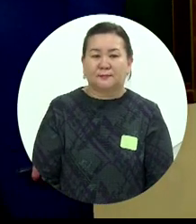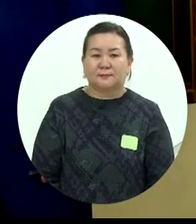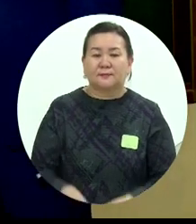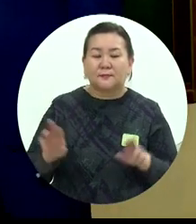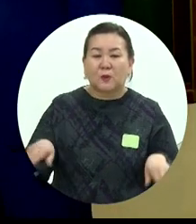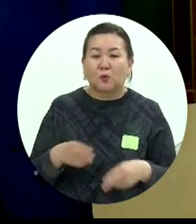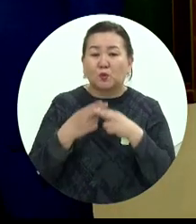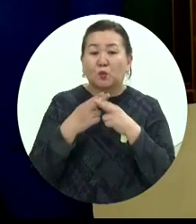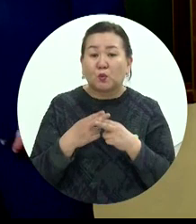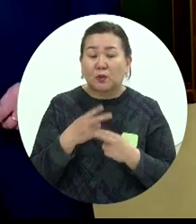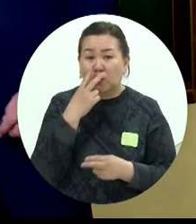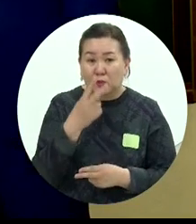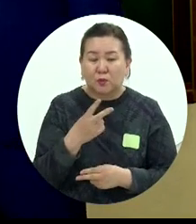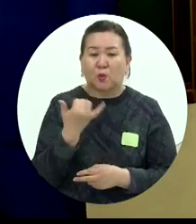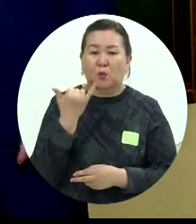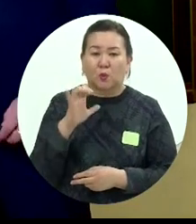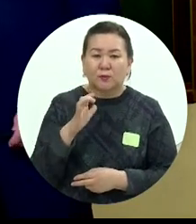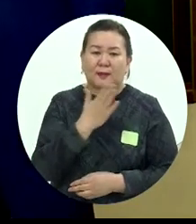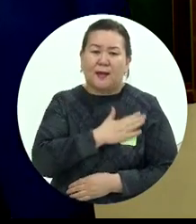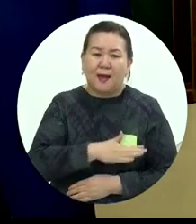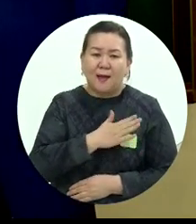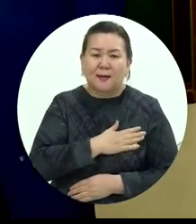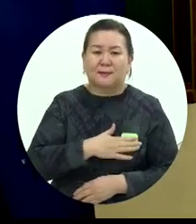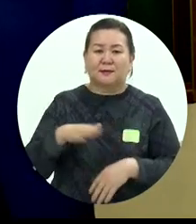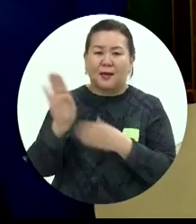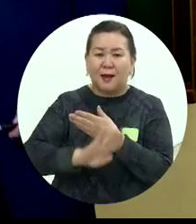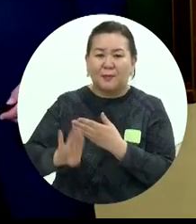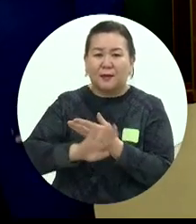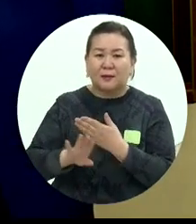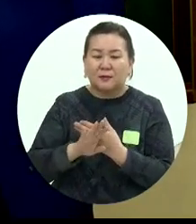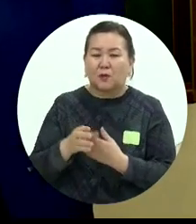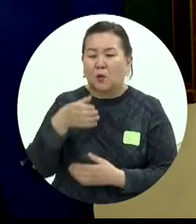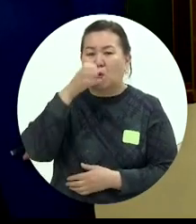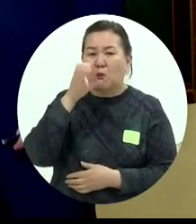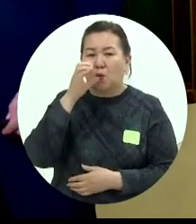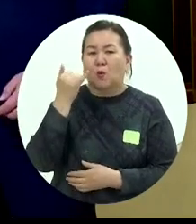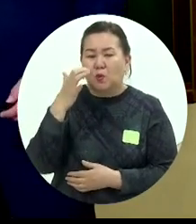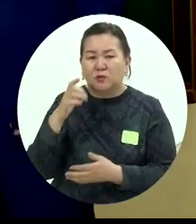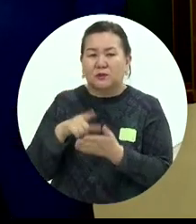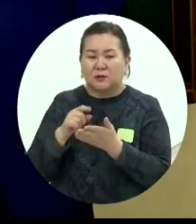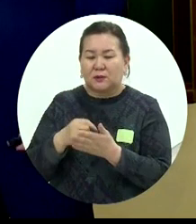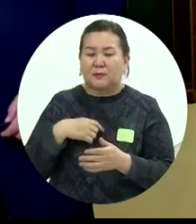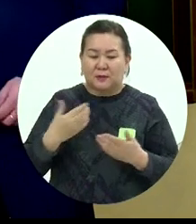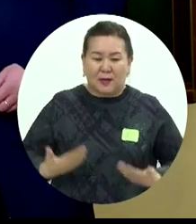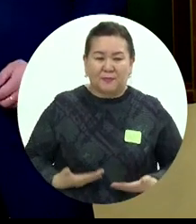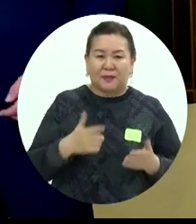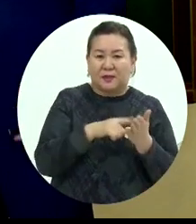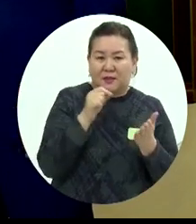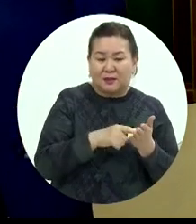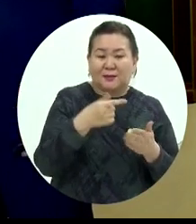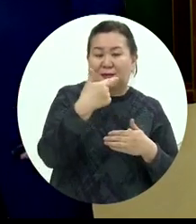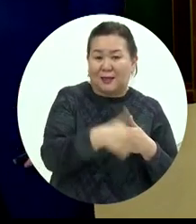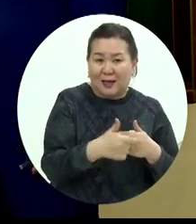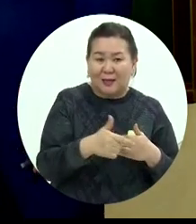За үүнээс дүгнээд үзэх юм бол за бид усыг хайрлж хамгаалах нь бол ганцхан одоо ундны усны хэрэглээ за мөн аж ахуйн хэрэглээгээ